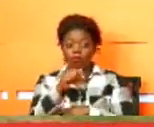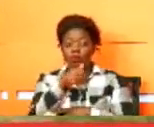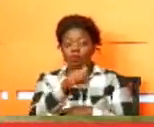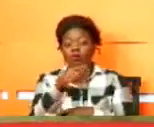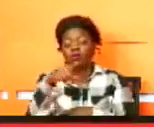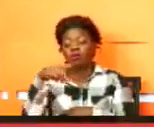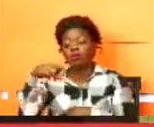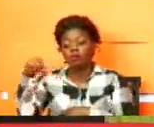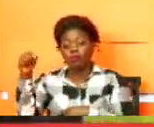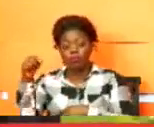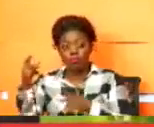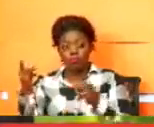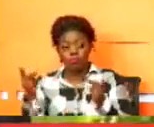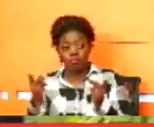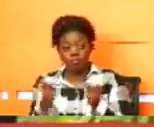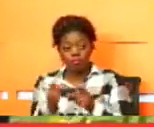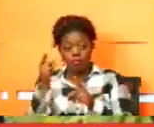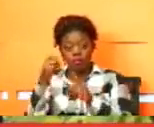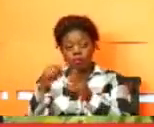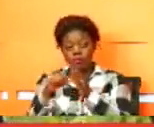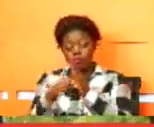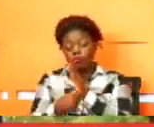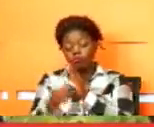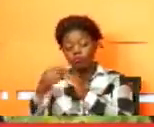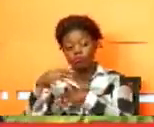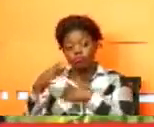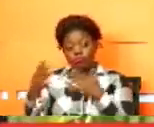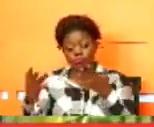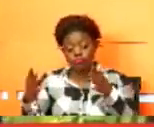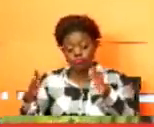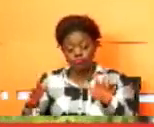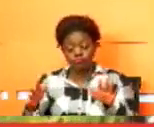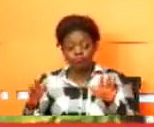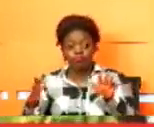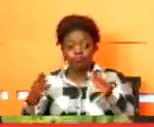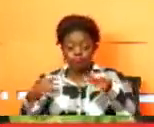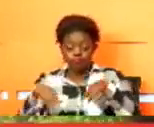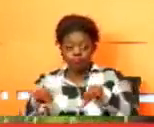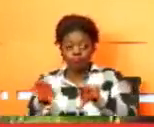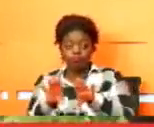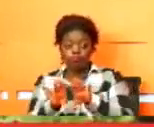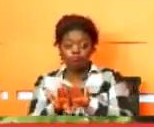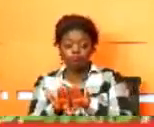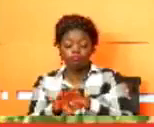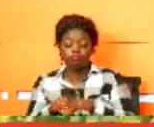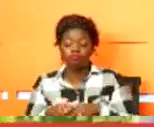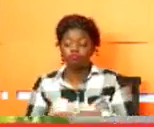kwa mkechifo chino, okutuka angi nsonga zaabwe, bamazo kuzika nyako. Mutu